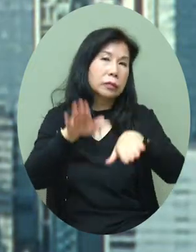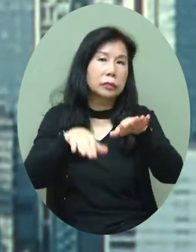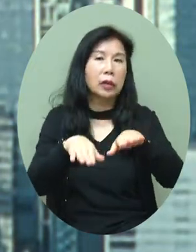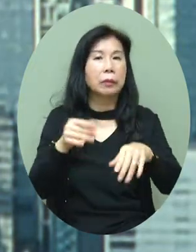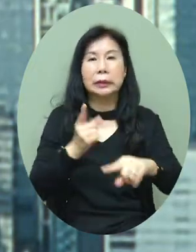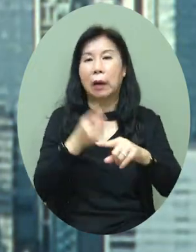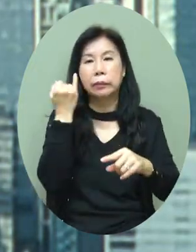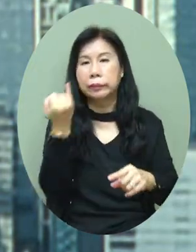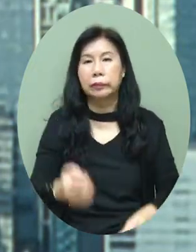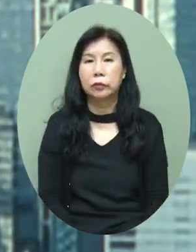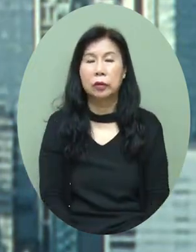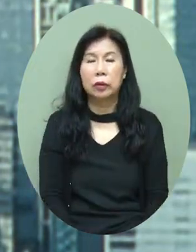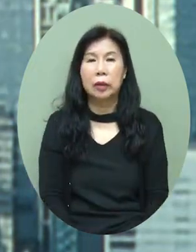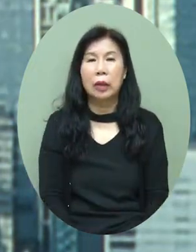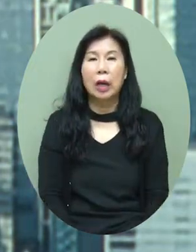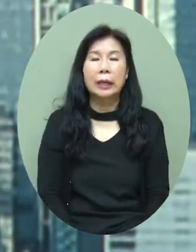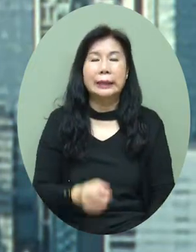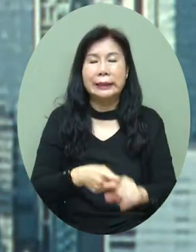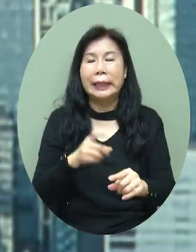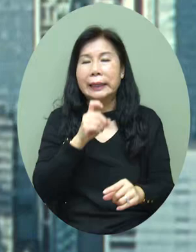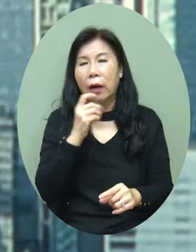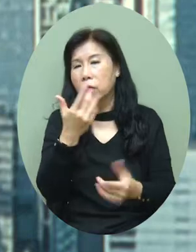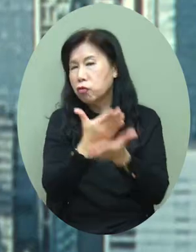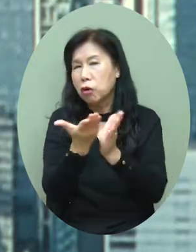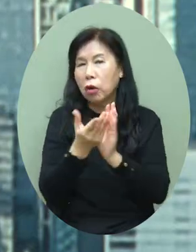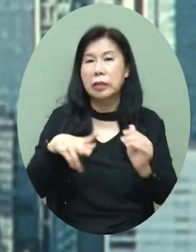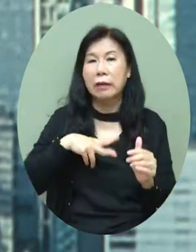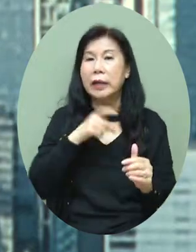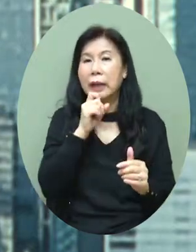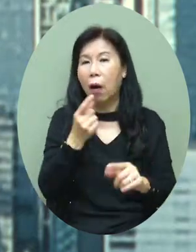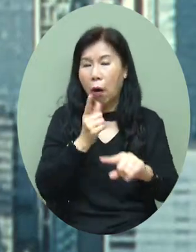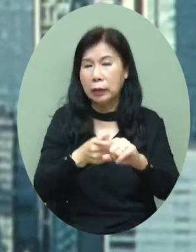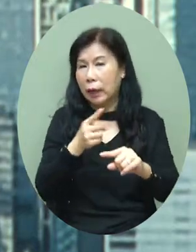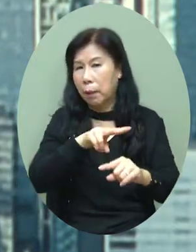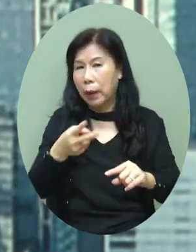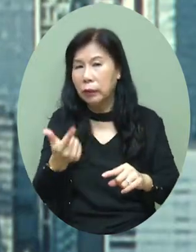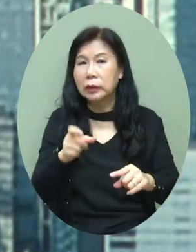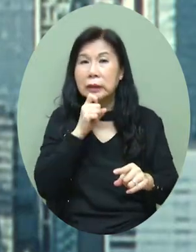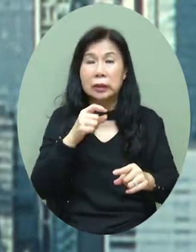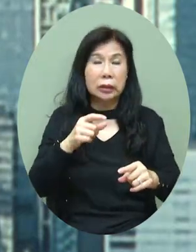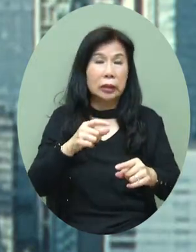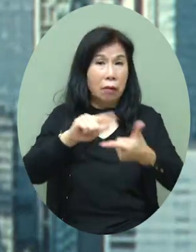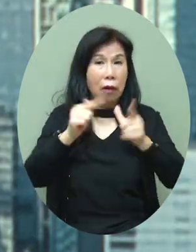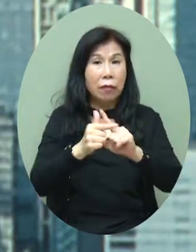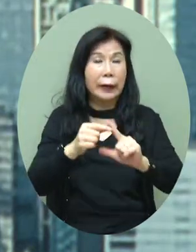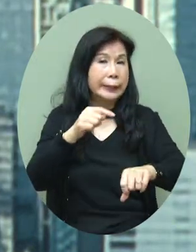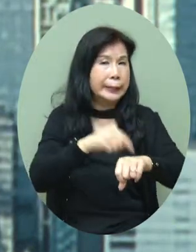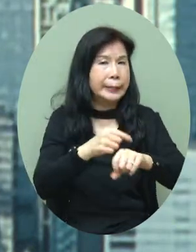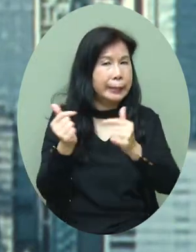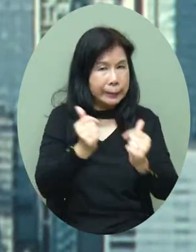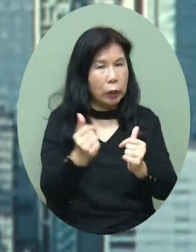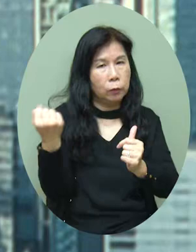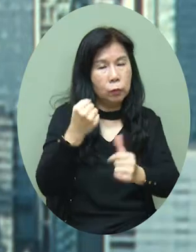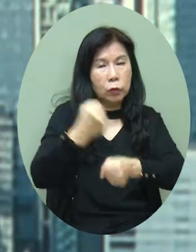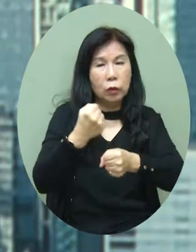定。咁喺其實係唔同嘅情況都出現過嘅。咁但係呢個機制咧，其實係經得起時間嘅考驗，經